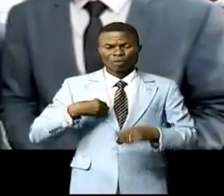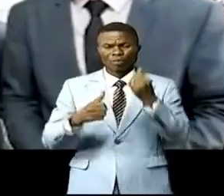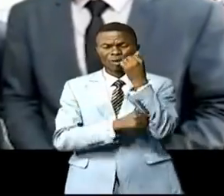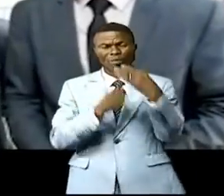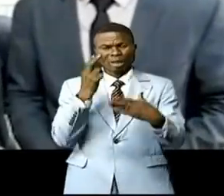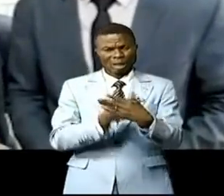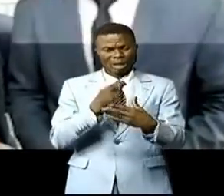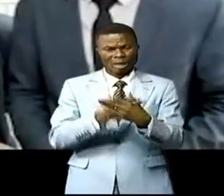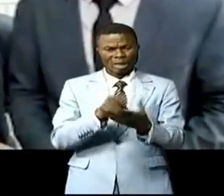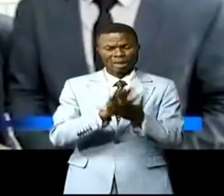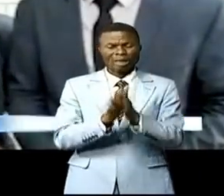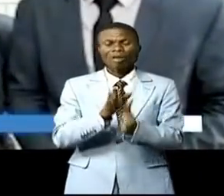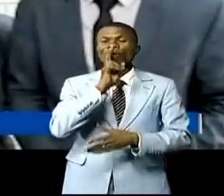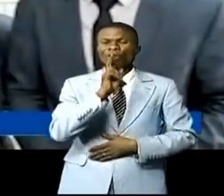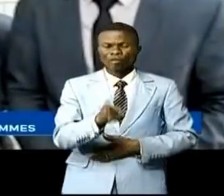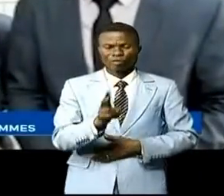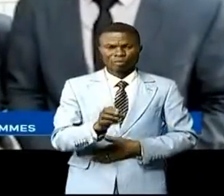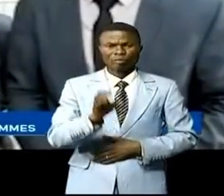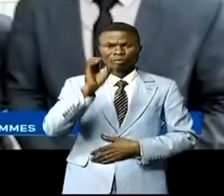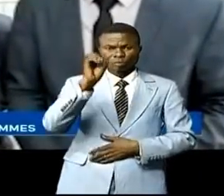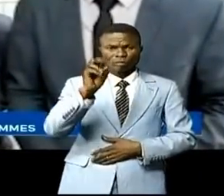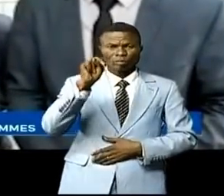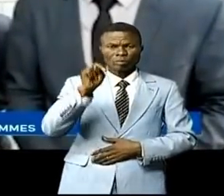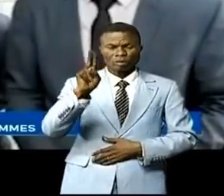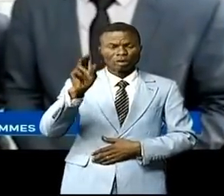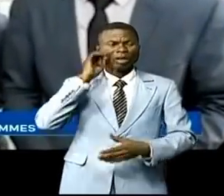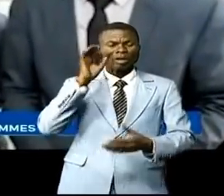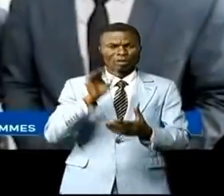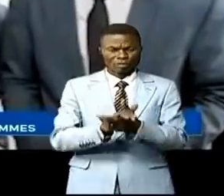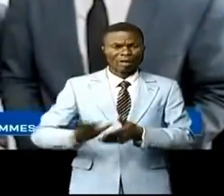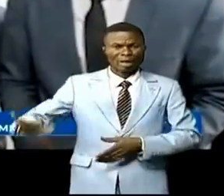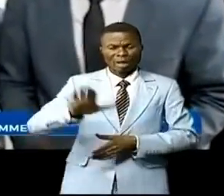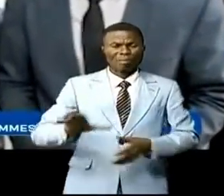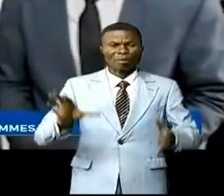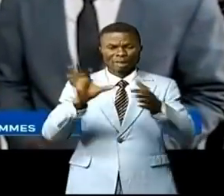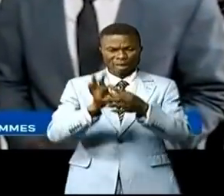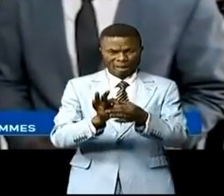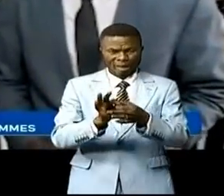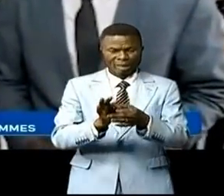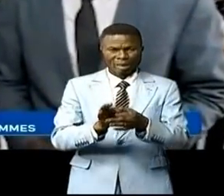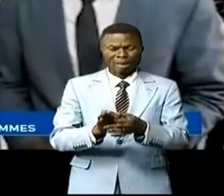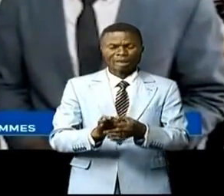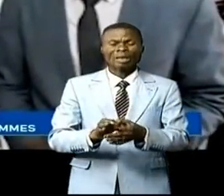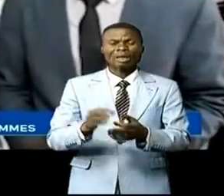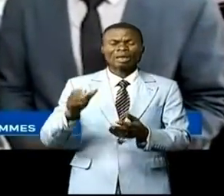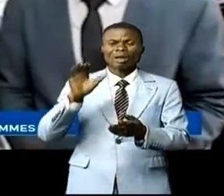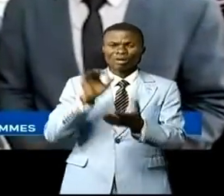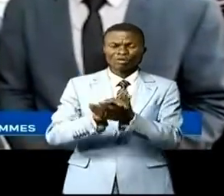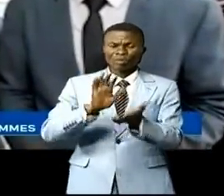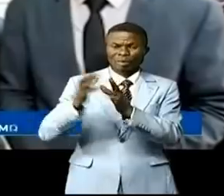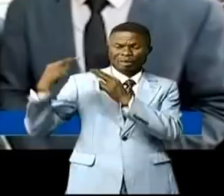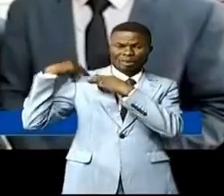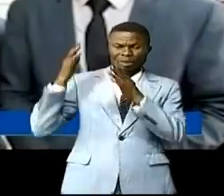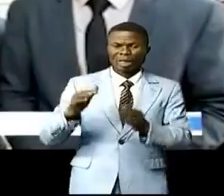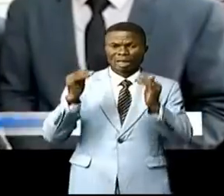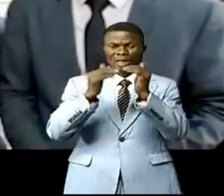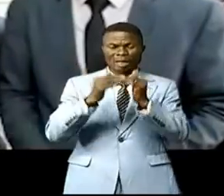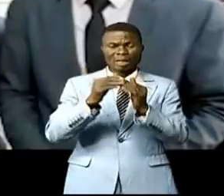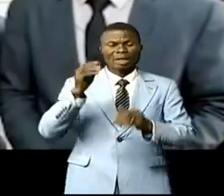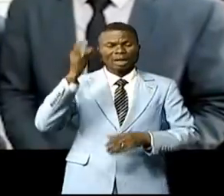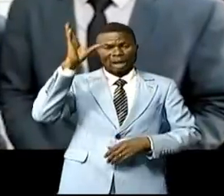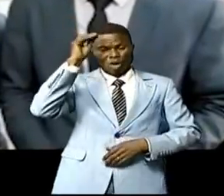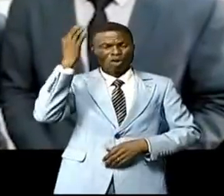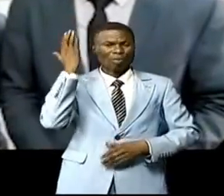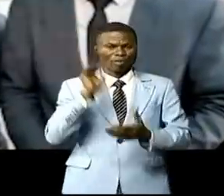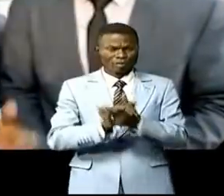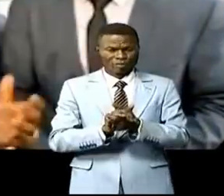situation d'handicap. ONU Femmes est l'agence des Nations Unies qui a pour mandat l'autonomisation des femmes et l'égalité des sexes.